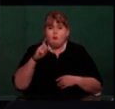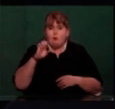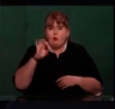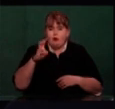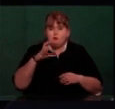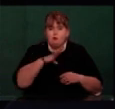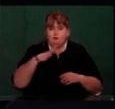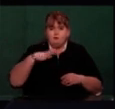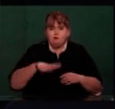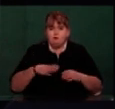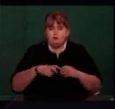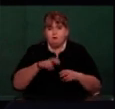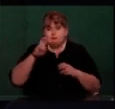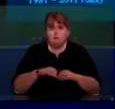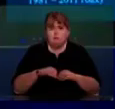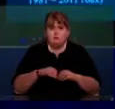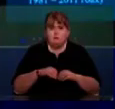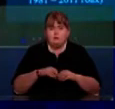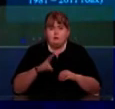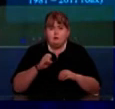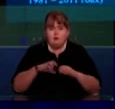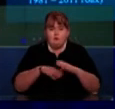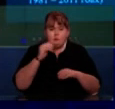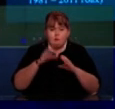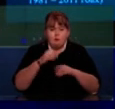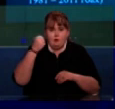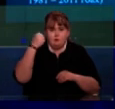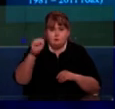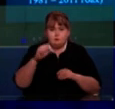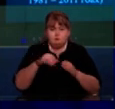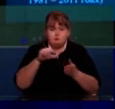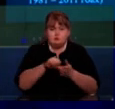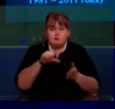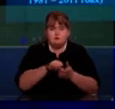был вынужден уйти в отставку. На очередных выборах победу одержал